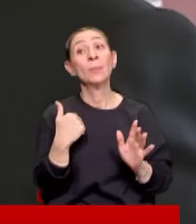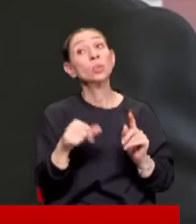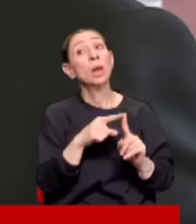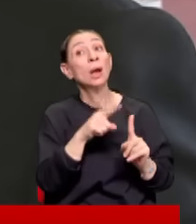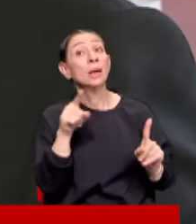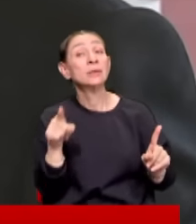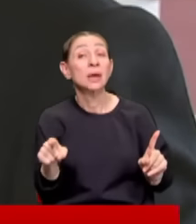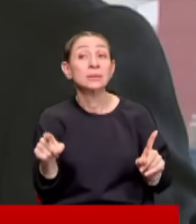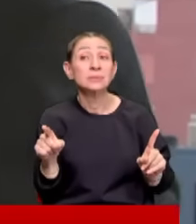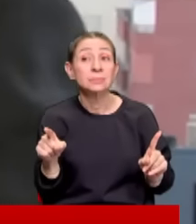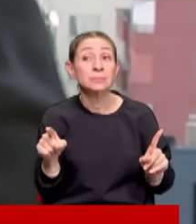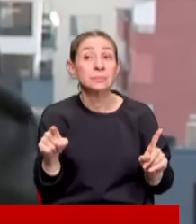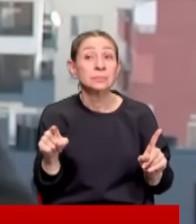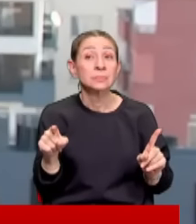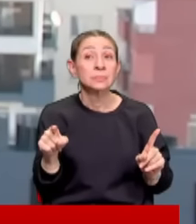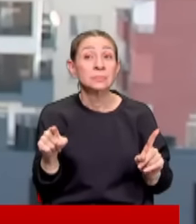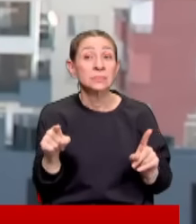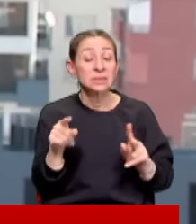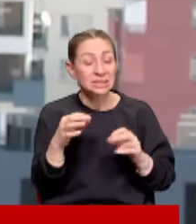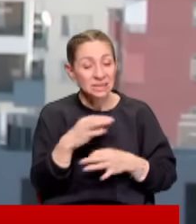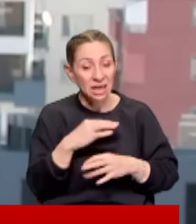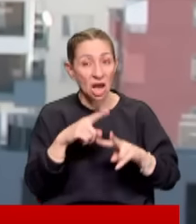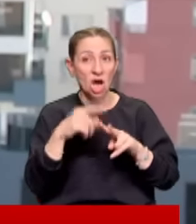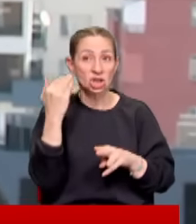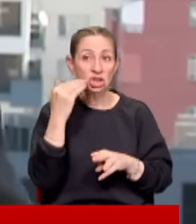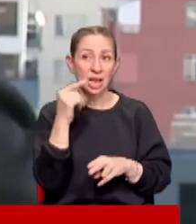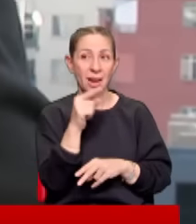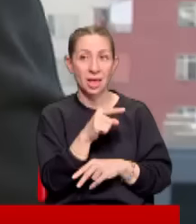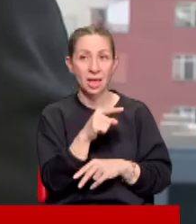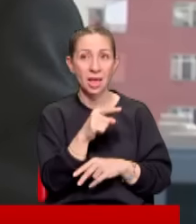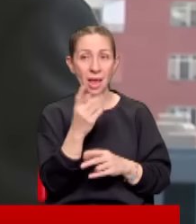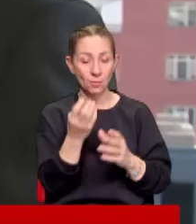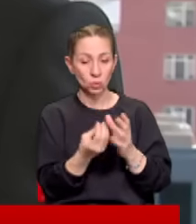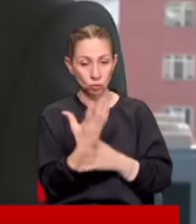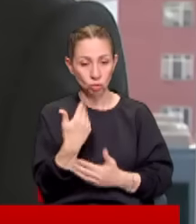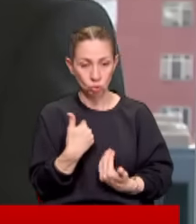kadar Sayın Akşener'le